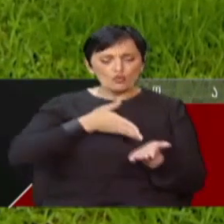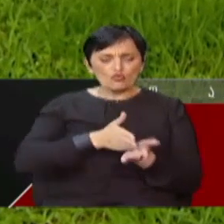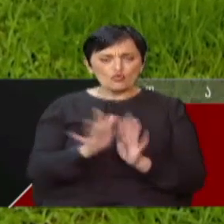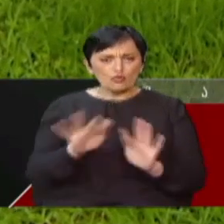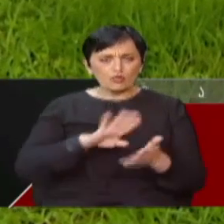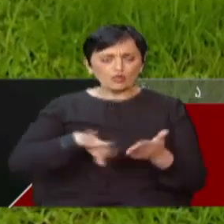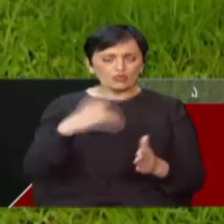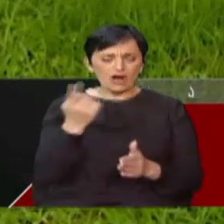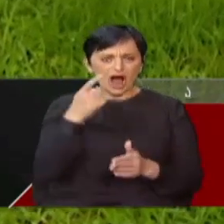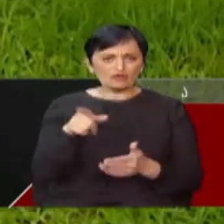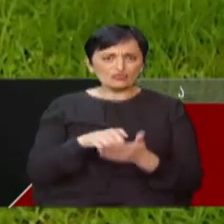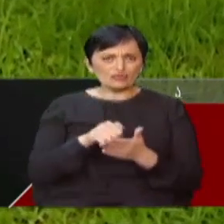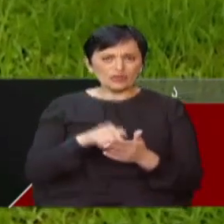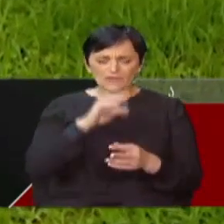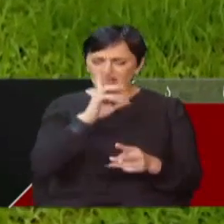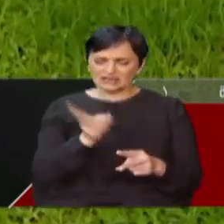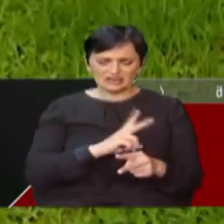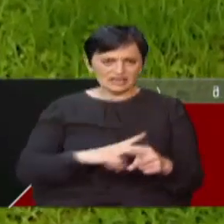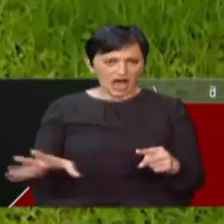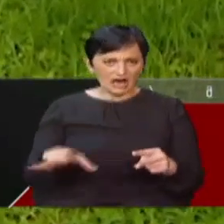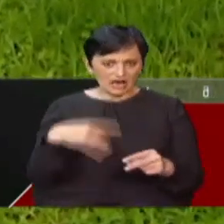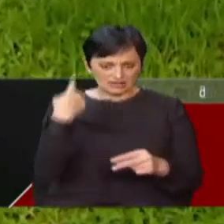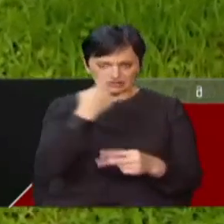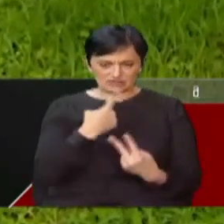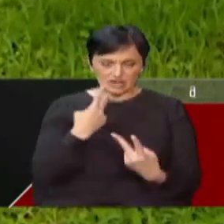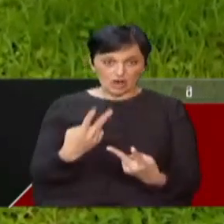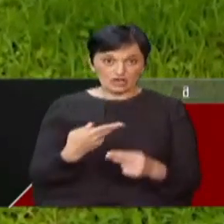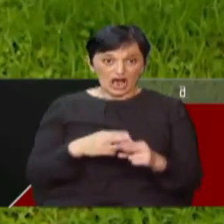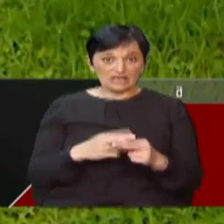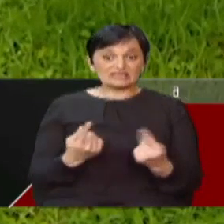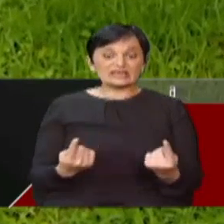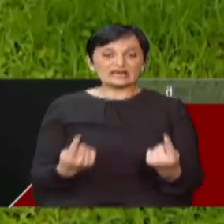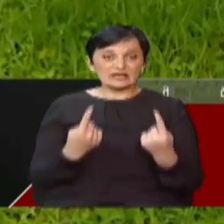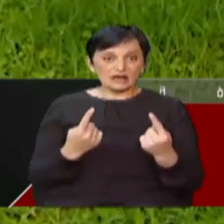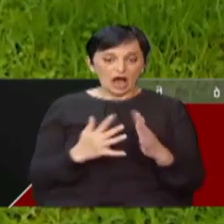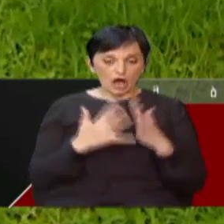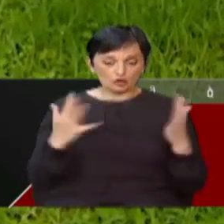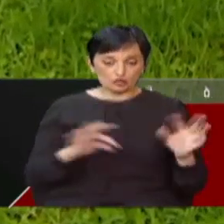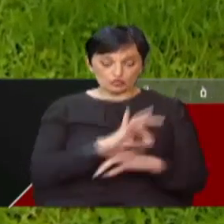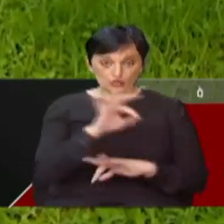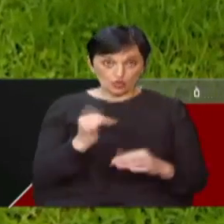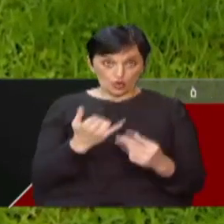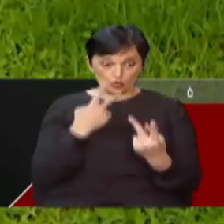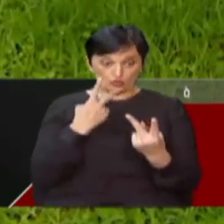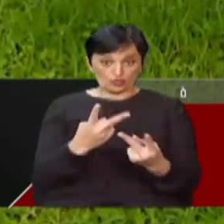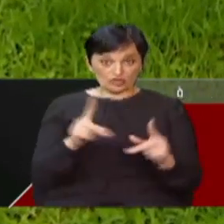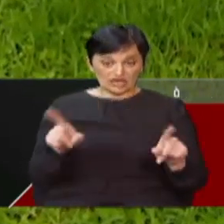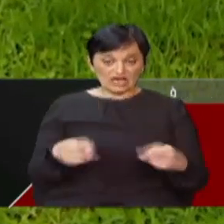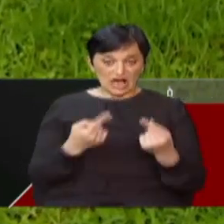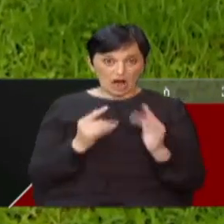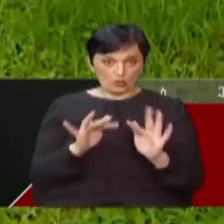gamo, ukharitsqobis gamo man dakarga qolaperi saxe da es grandiozuli proekti, rasats uqurebt ekhla ganxortsielebul